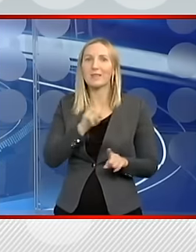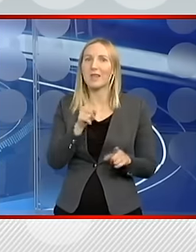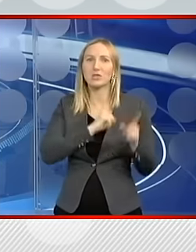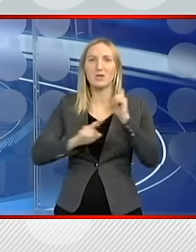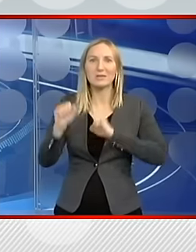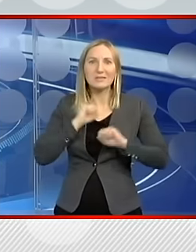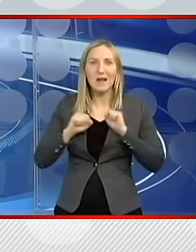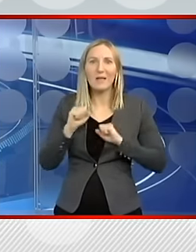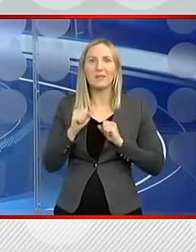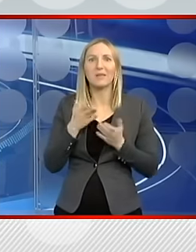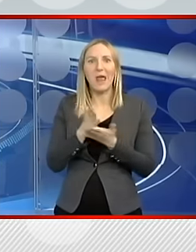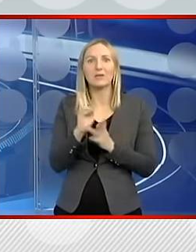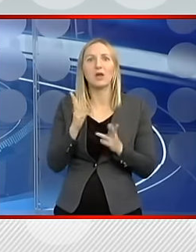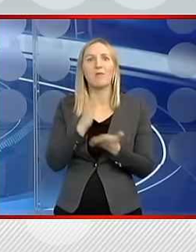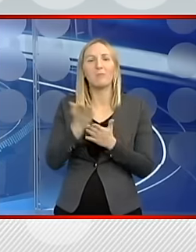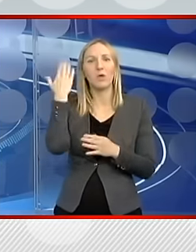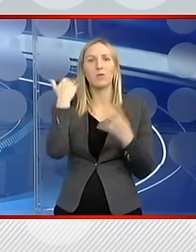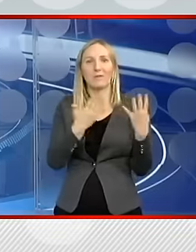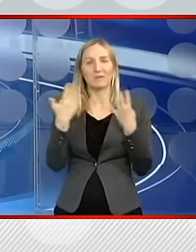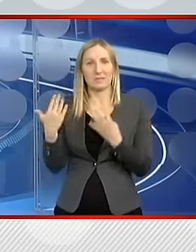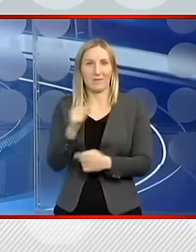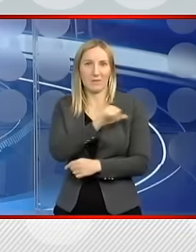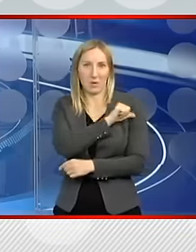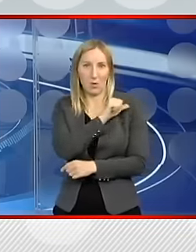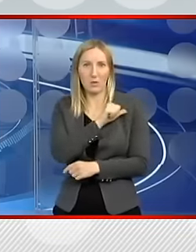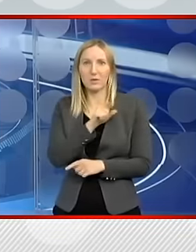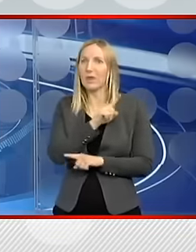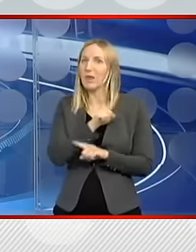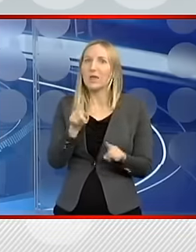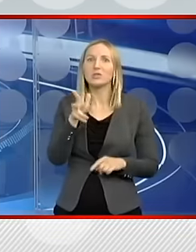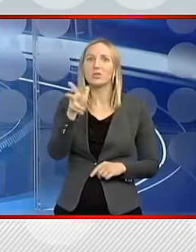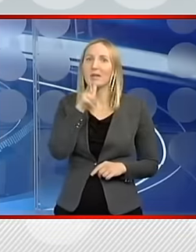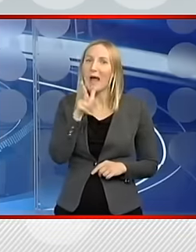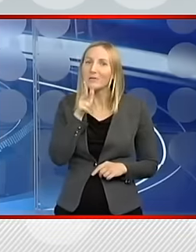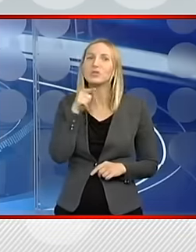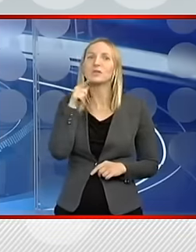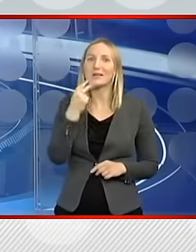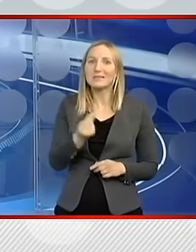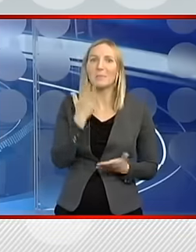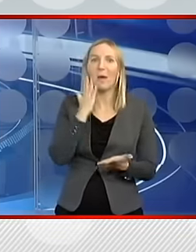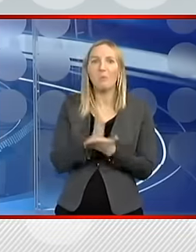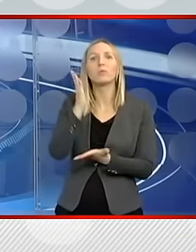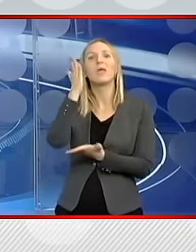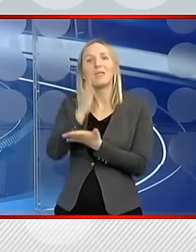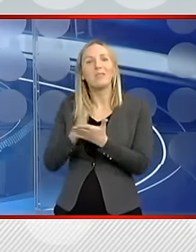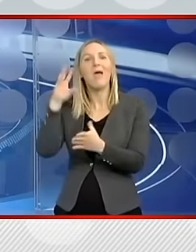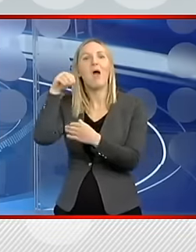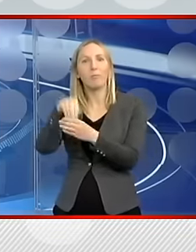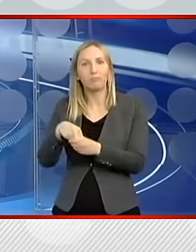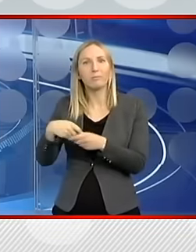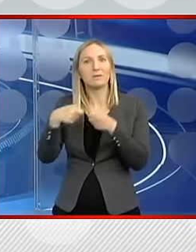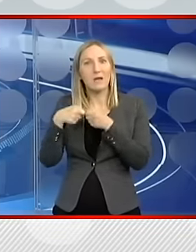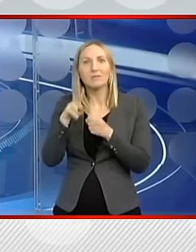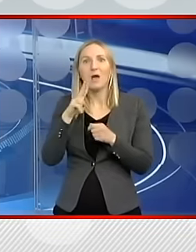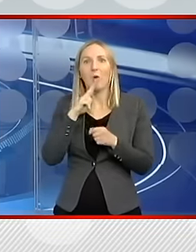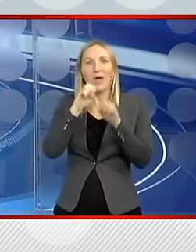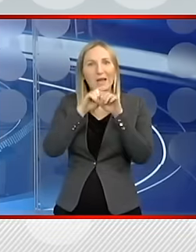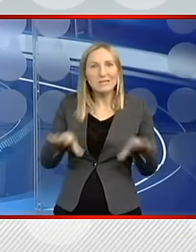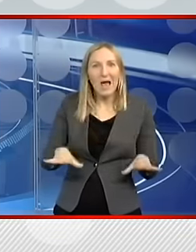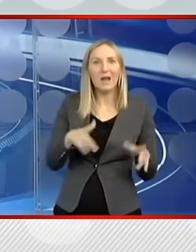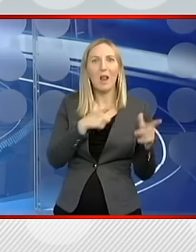stradati na način kakav je bio 1999. godine, niti će tražiti da bude deo alijanse koja joj je razarala